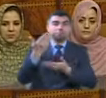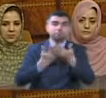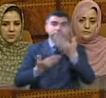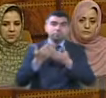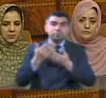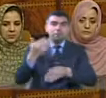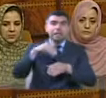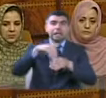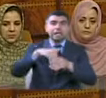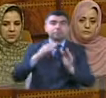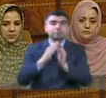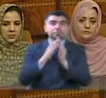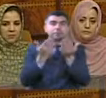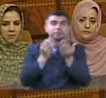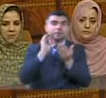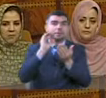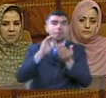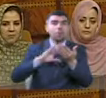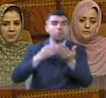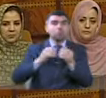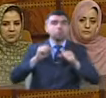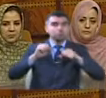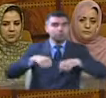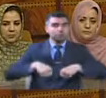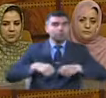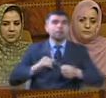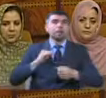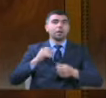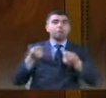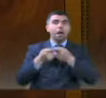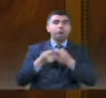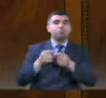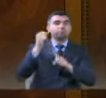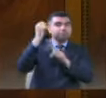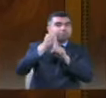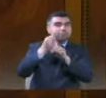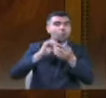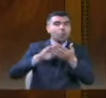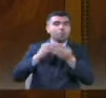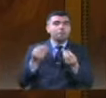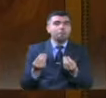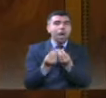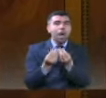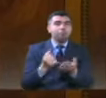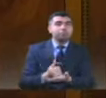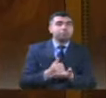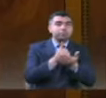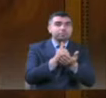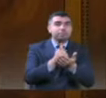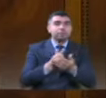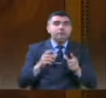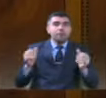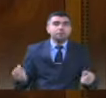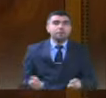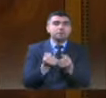تقدم ديمقراطي إيجابيا من منطق اهتمامنا بالطبقة العاملة وبقوى الإنتاج